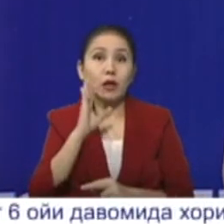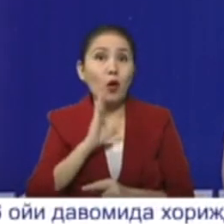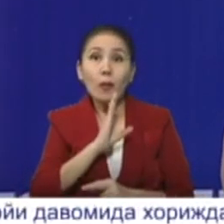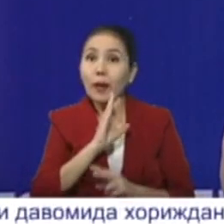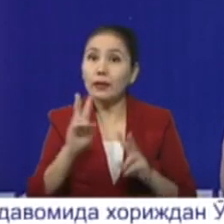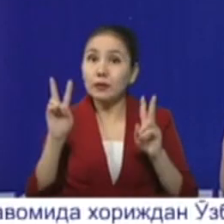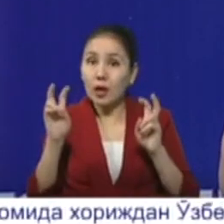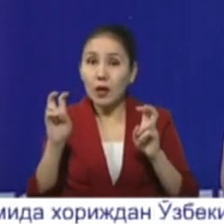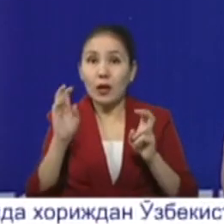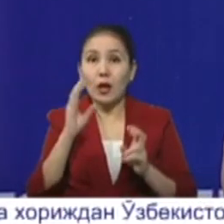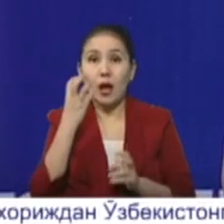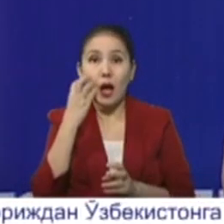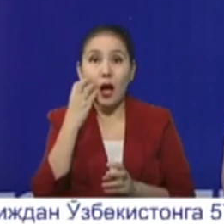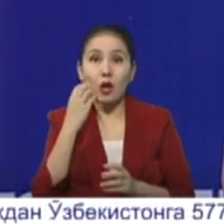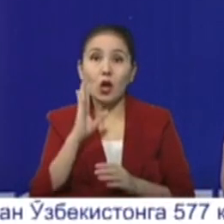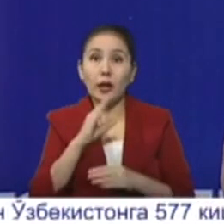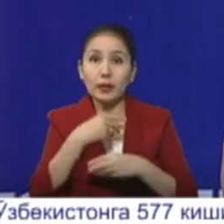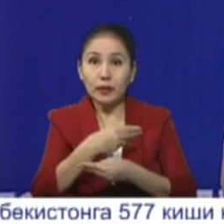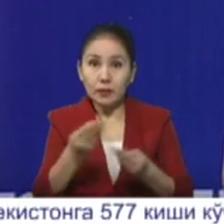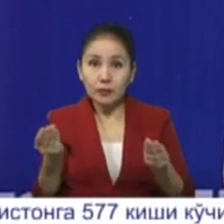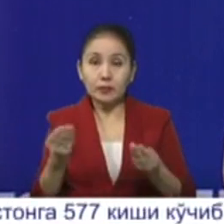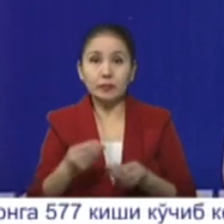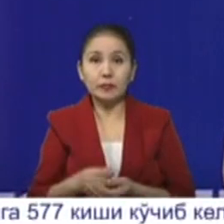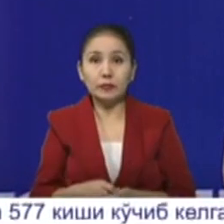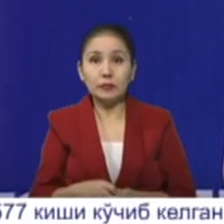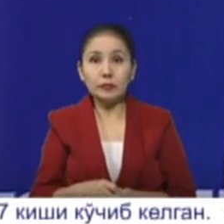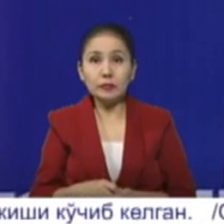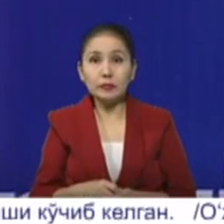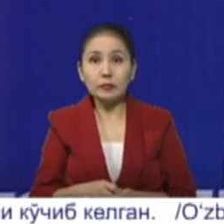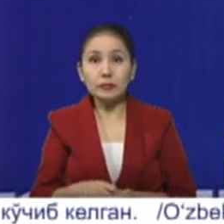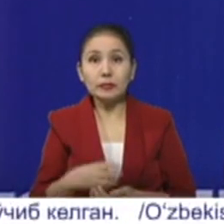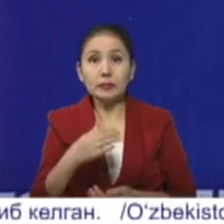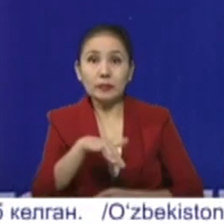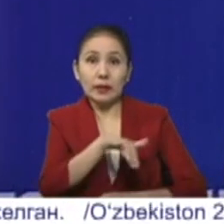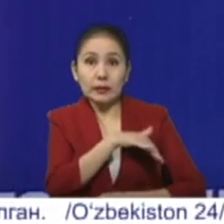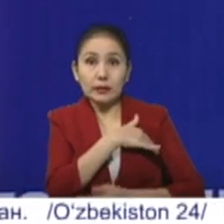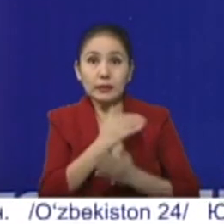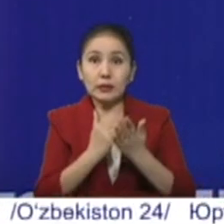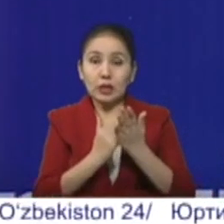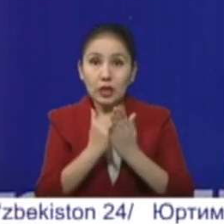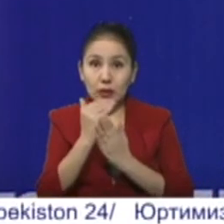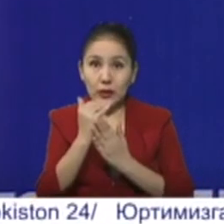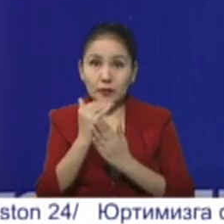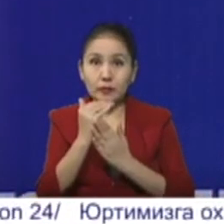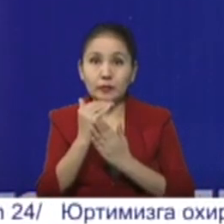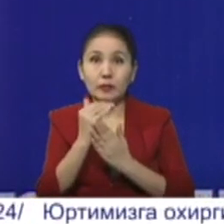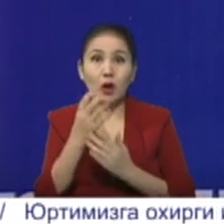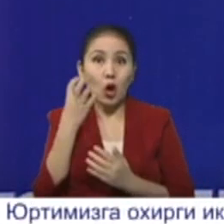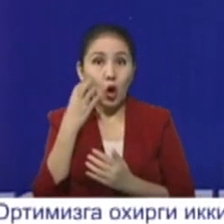ayollarda simptomatik davo usullari qo'llaniladi. Issig'i chiqayotgan, harorati